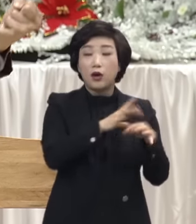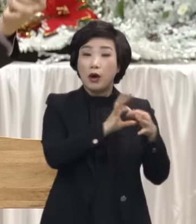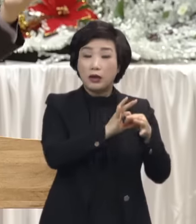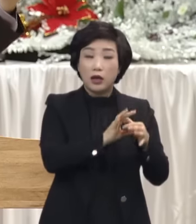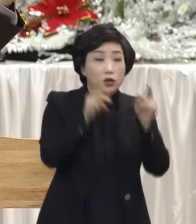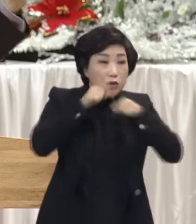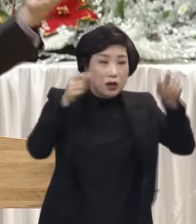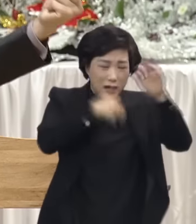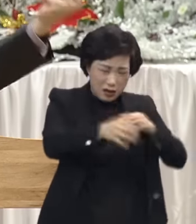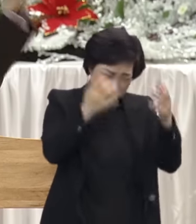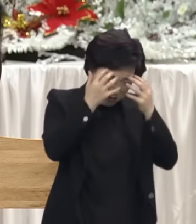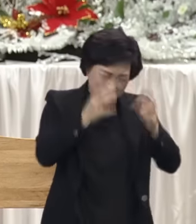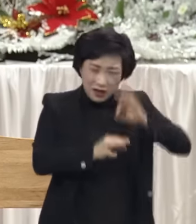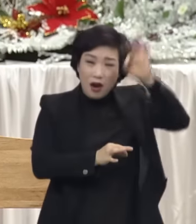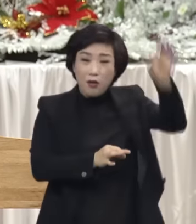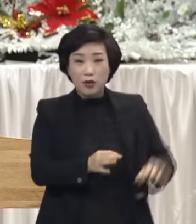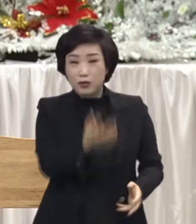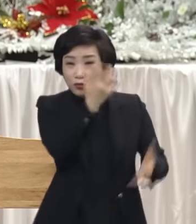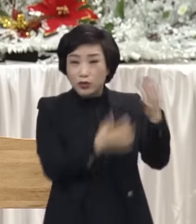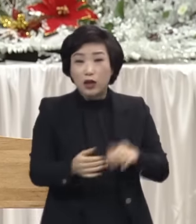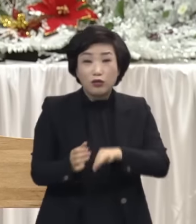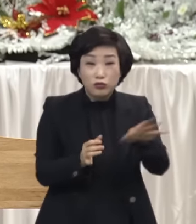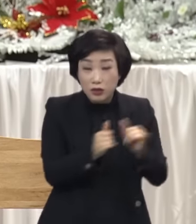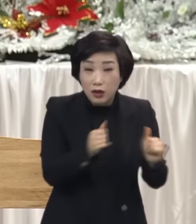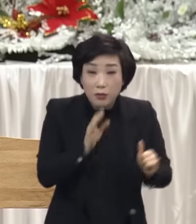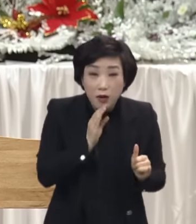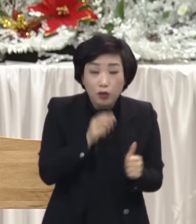가서 영원히 불탈자를 구원했느냐?